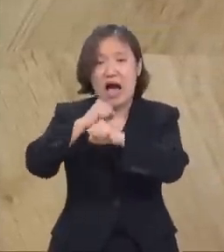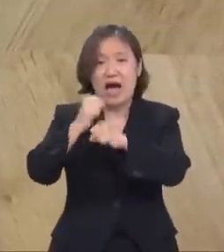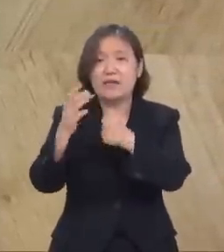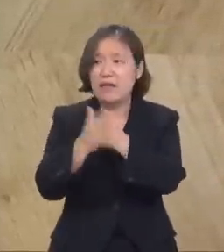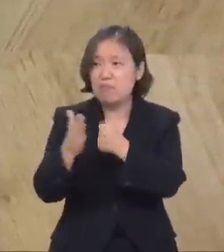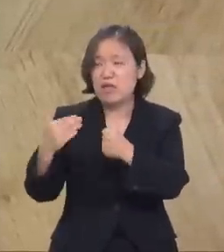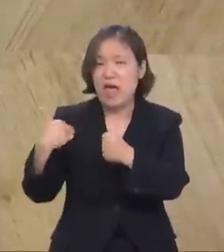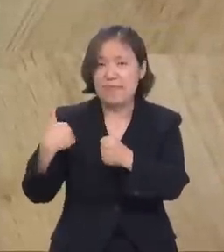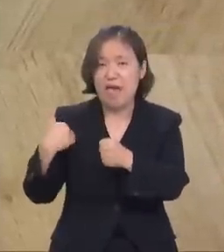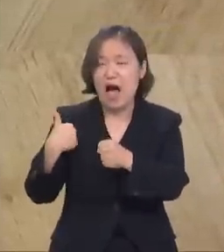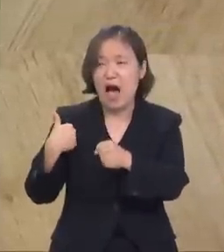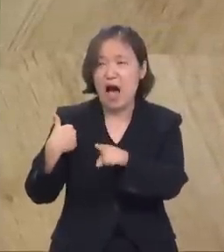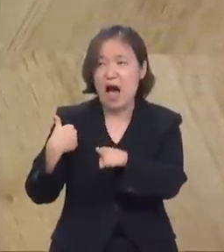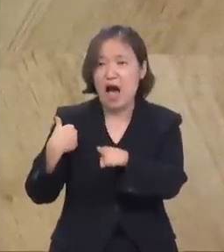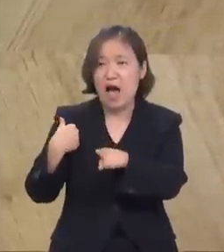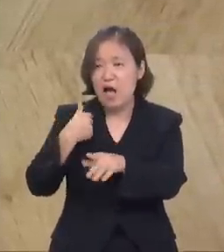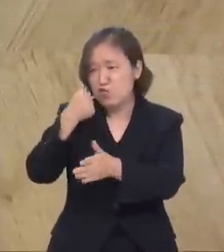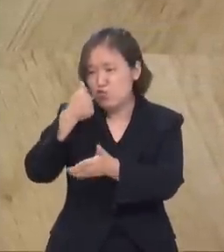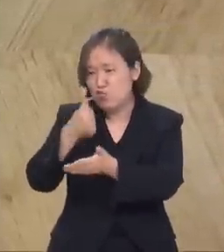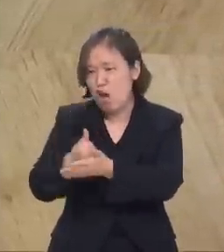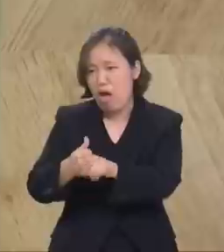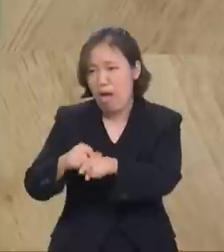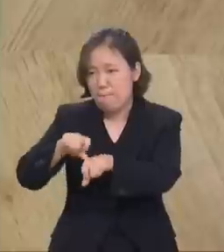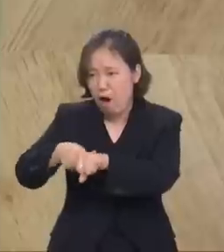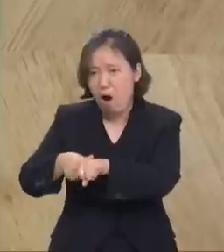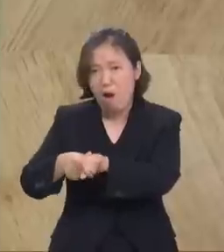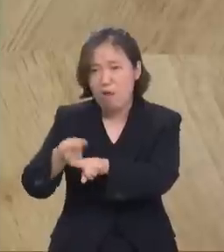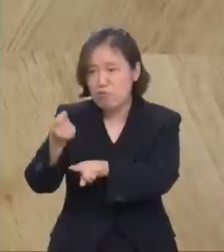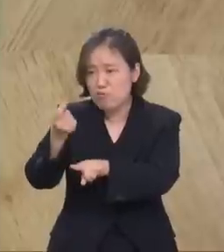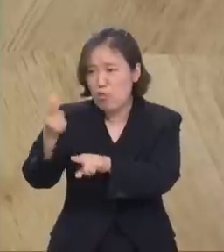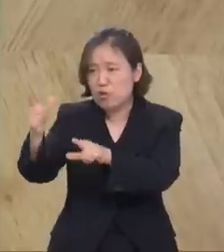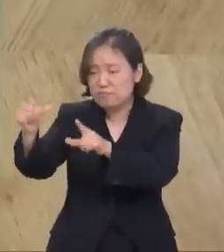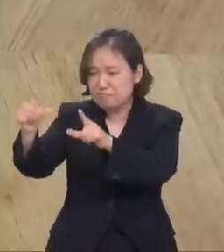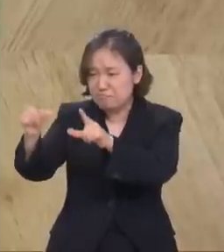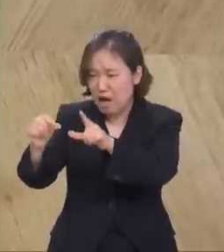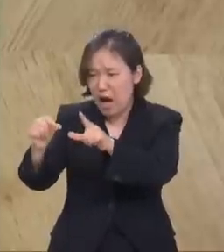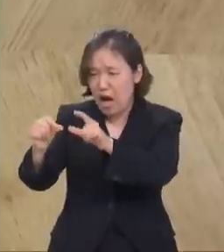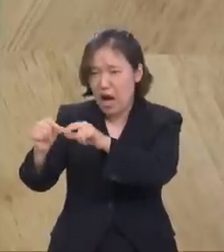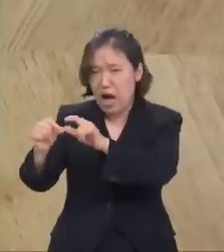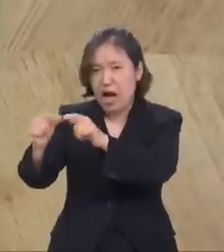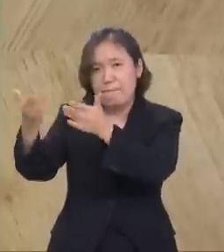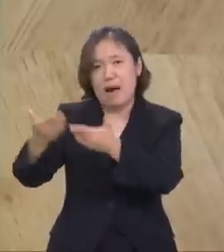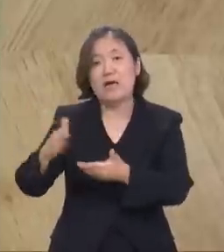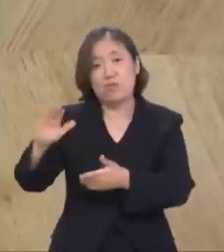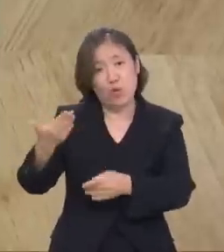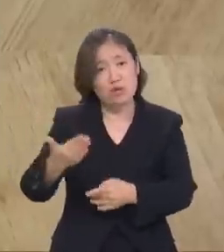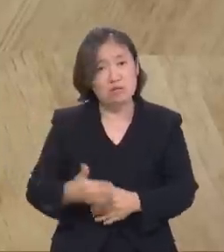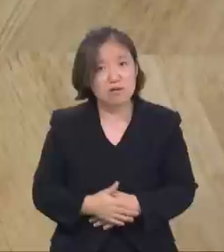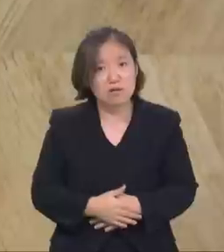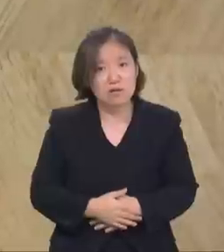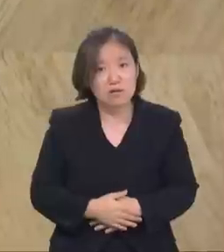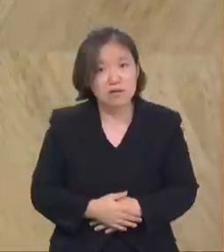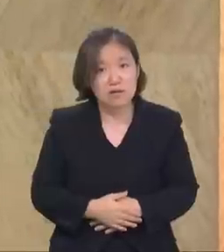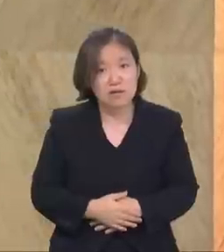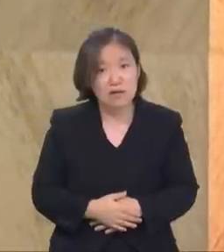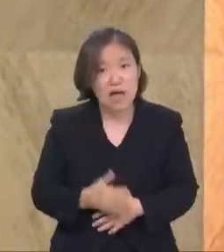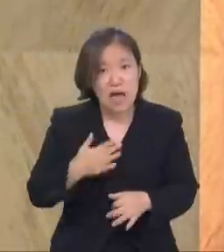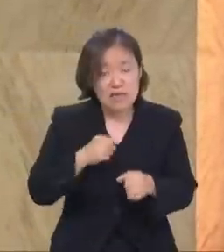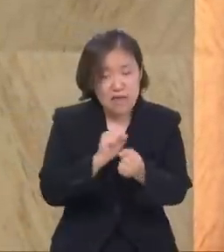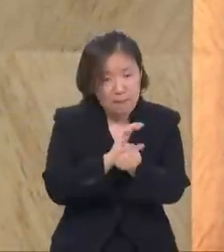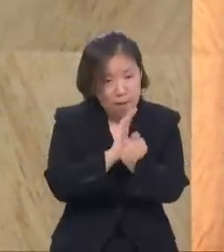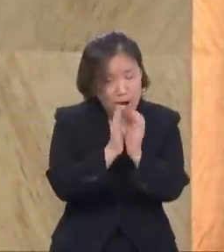그 나무에 깔려서 숨이 끊겨오는 그 순간에도 법화경을 독성했던 그 가피의